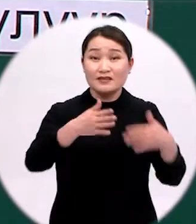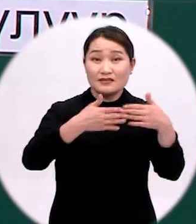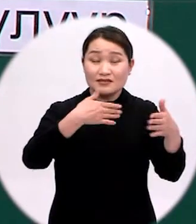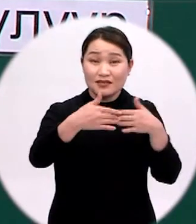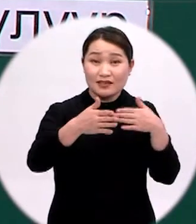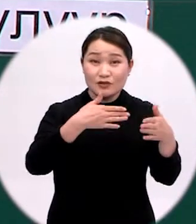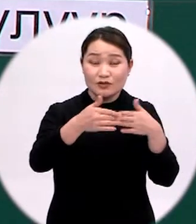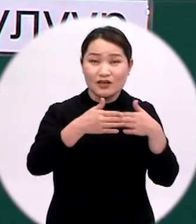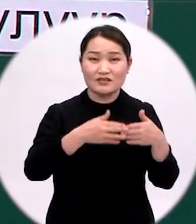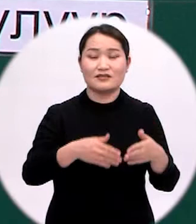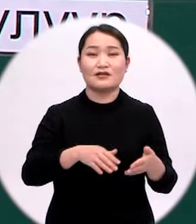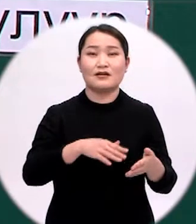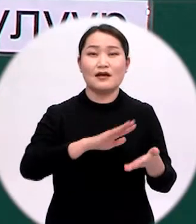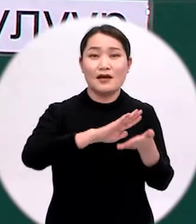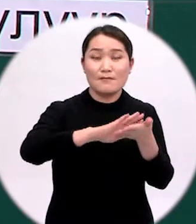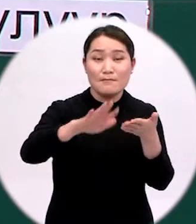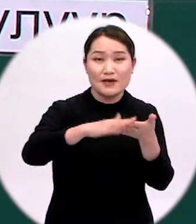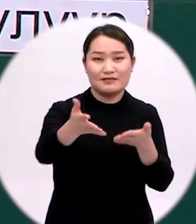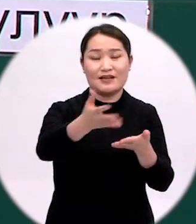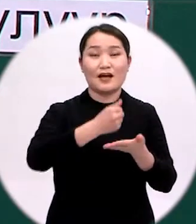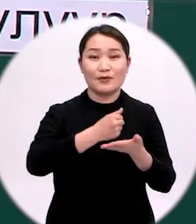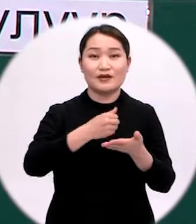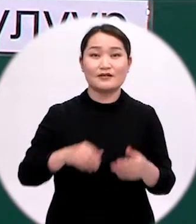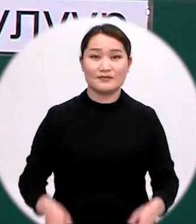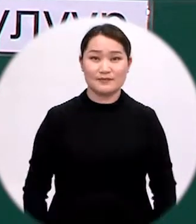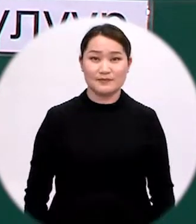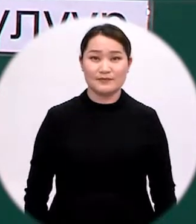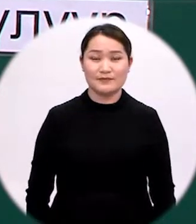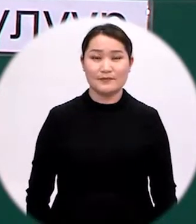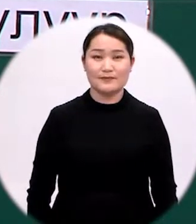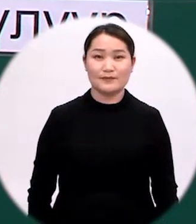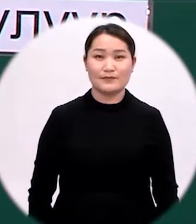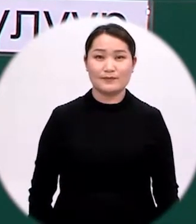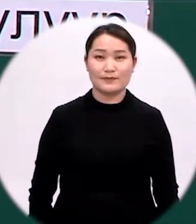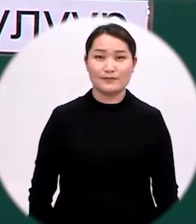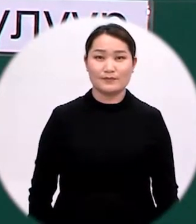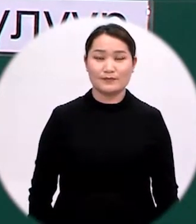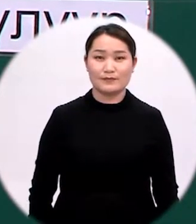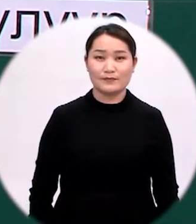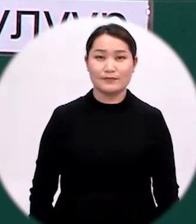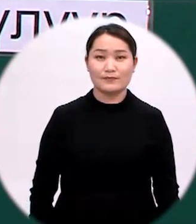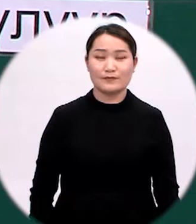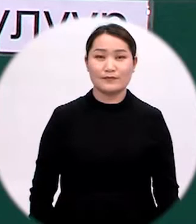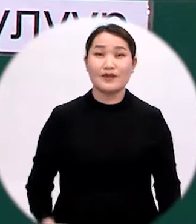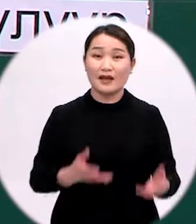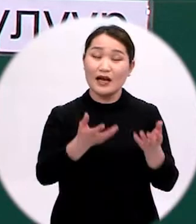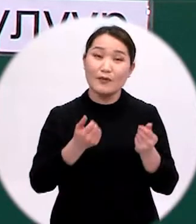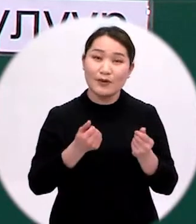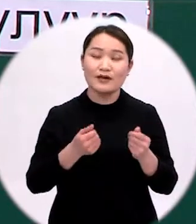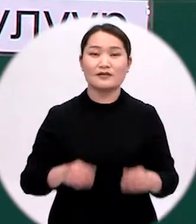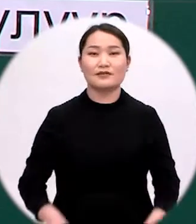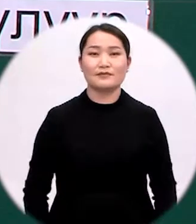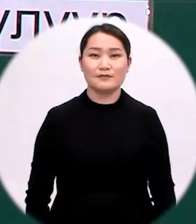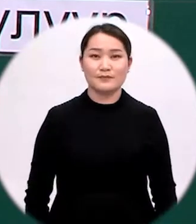Тодорхойгүй байна, тийм ээ. Ээж дэлгүүрээс юм авав. Ээж янз бүрийн зүйлсийг авсан байгаа. Юм авав. Тодорхойгүй